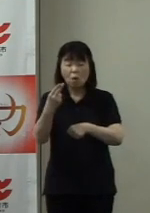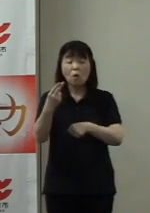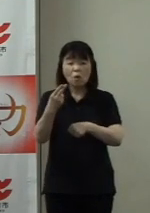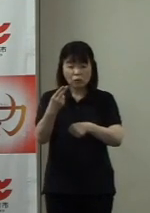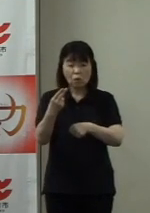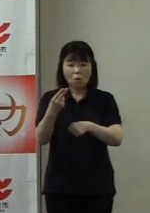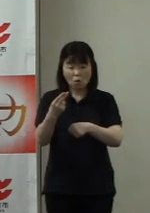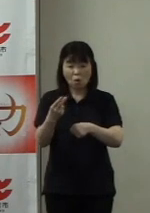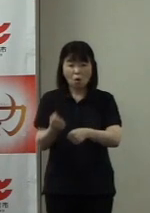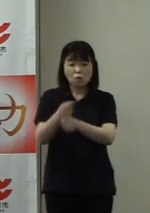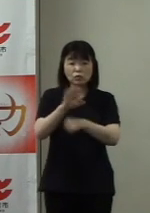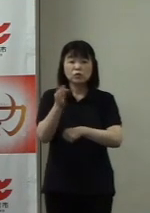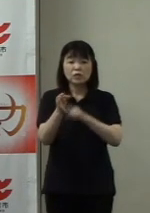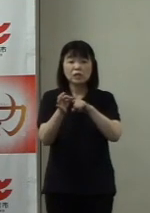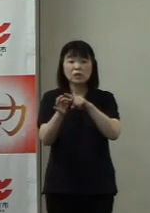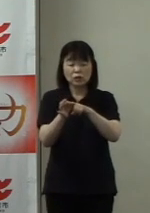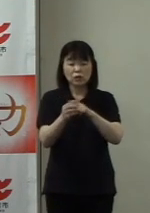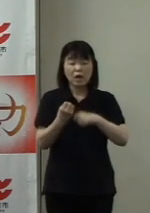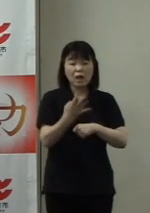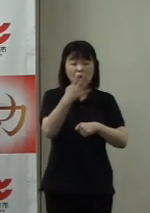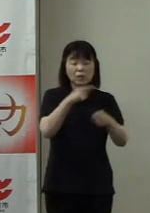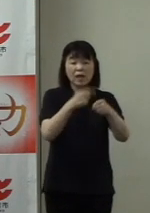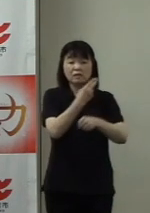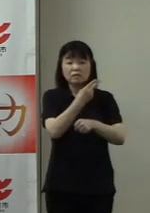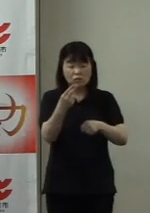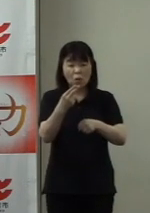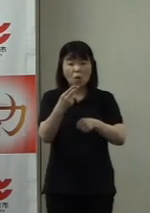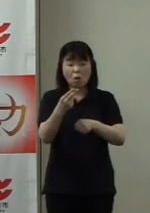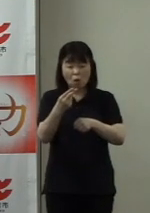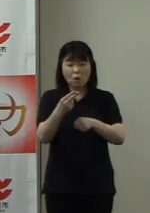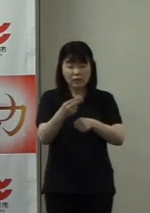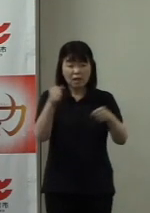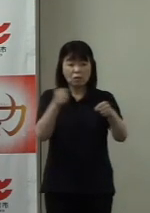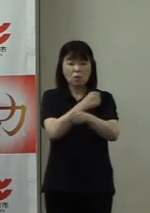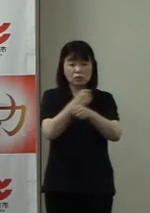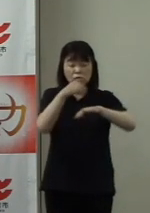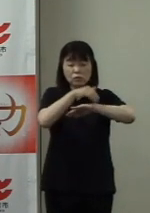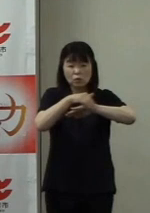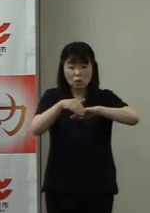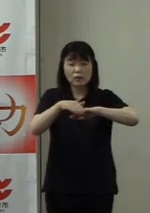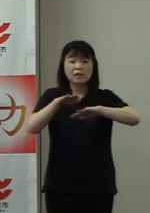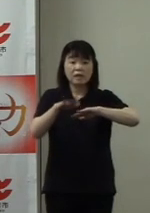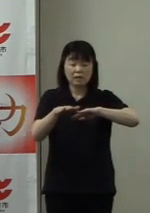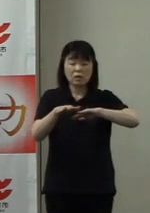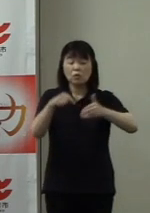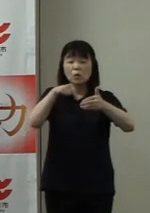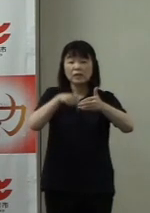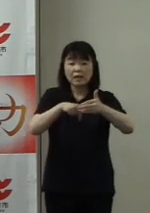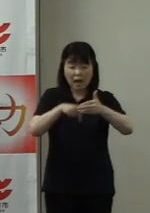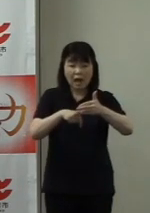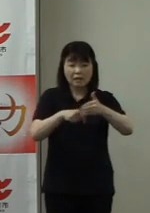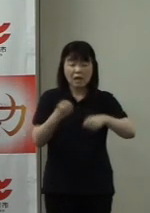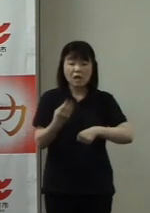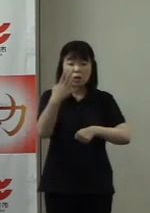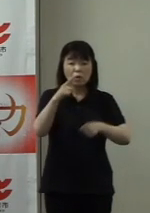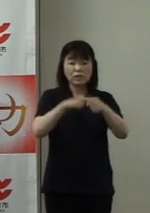は令和4年度繰越事業で執行予定であった令和3年災害にかかる復旧費のうち、年度内完